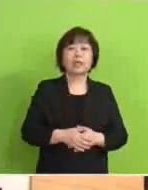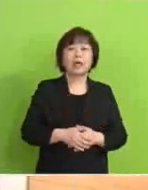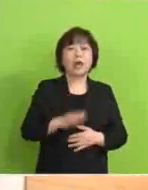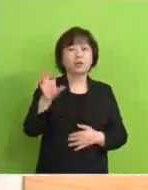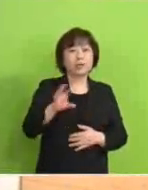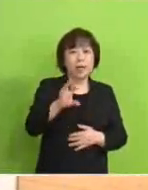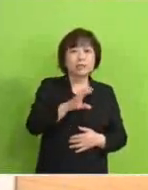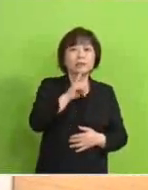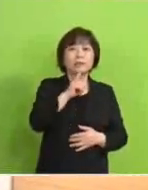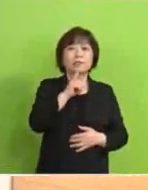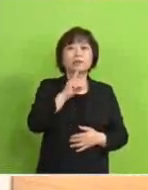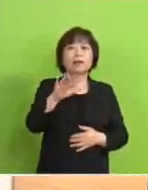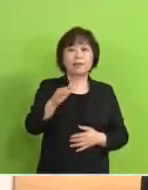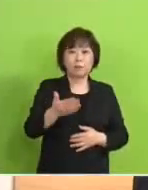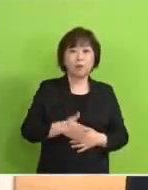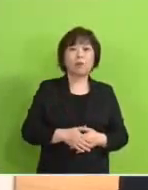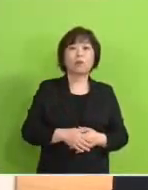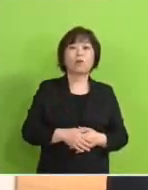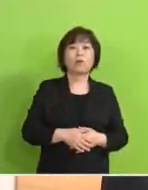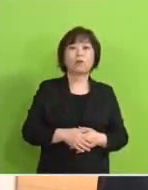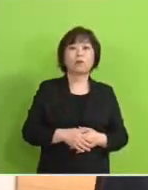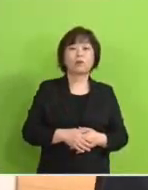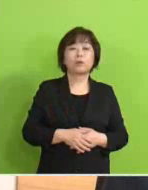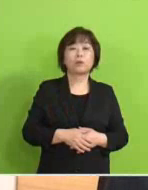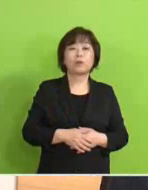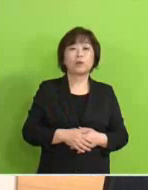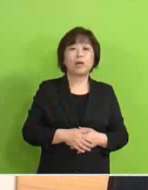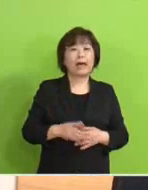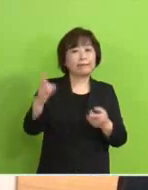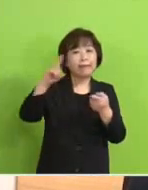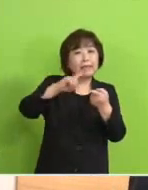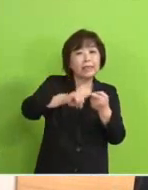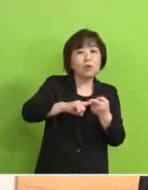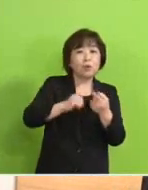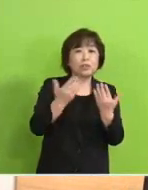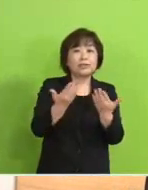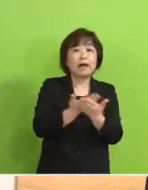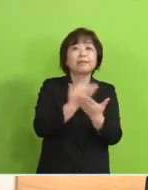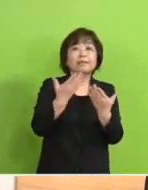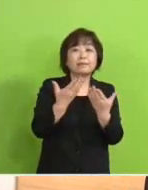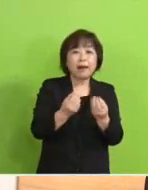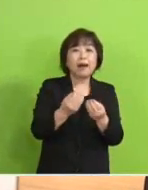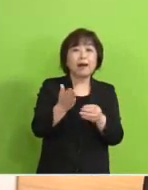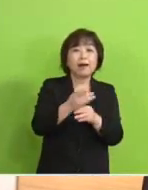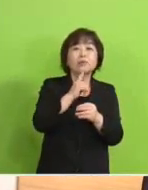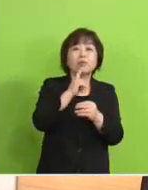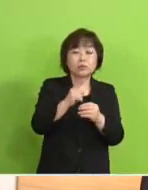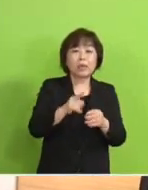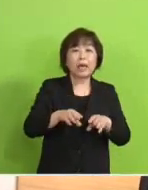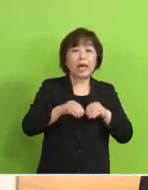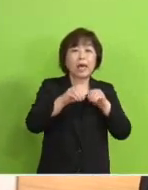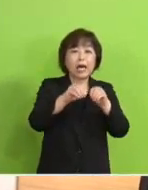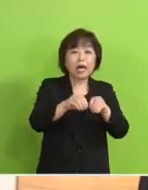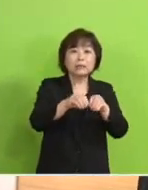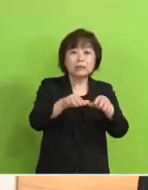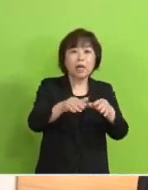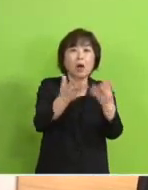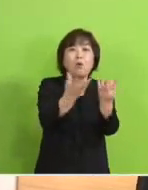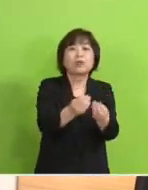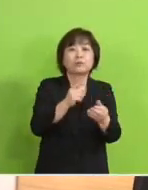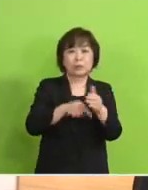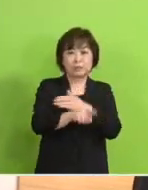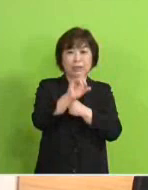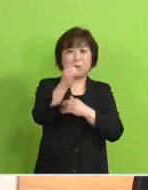繰り返し申し上げているんですが、適用されたからといって、感染が収まるわけが